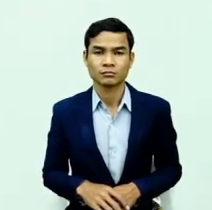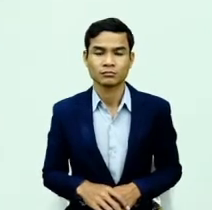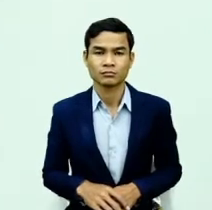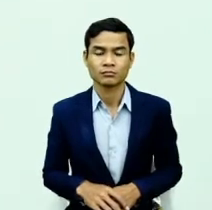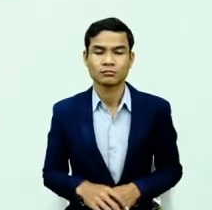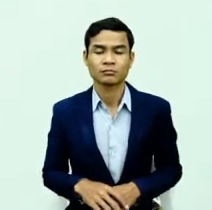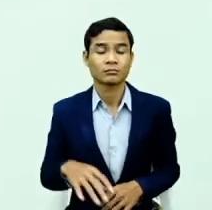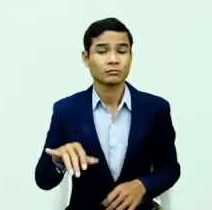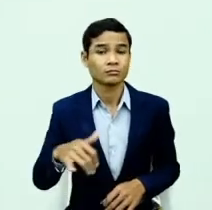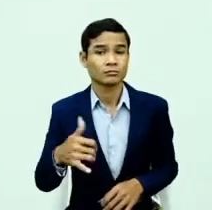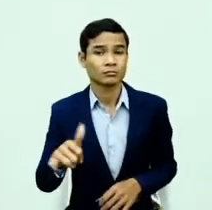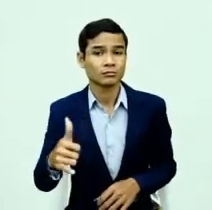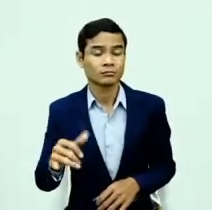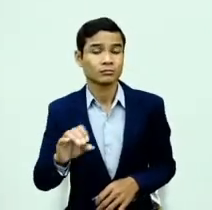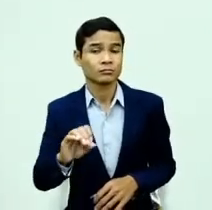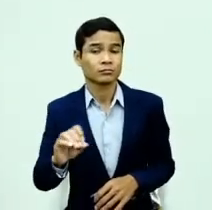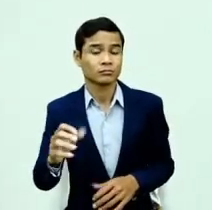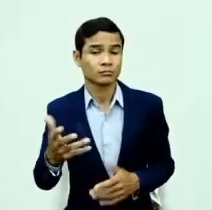rư tỉ